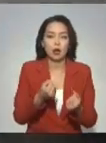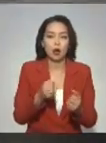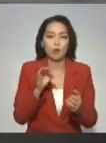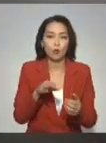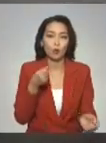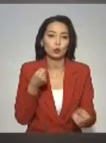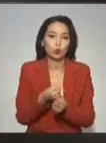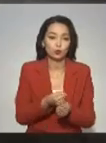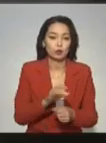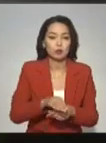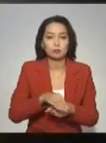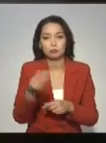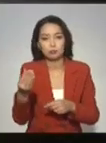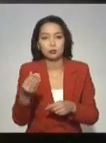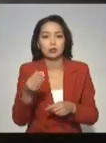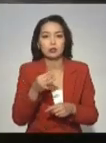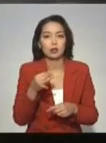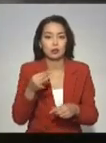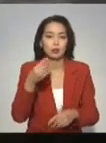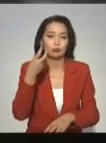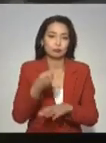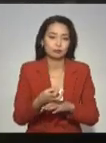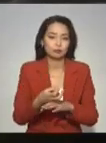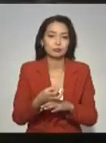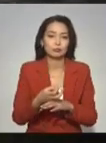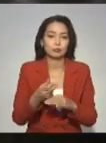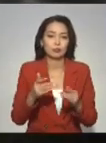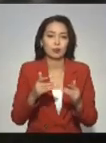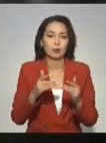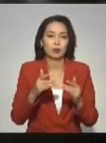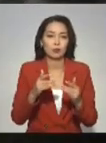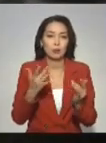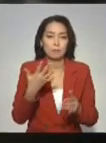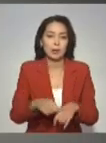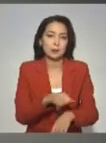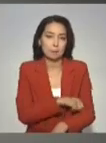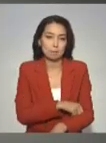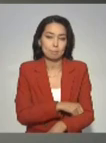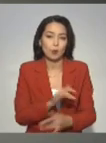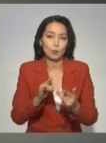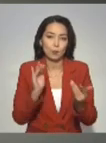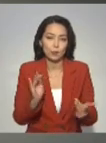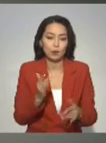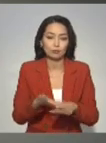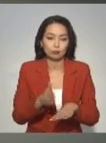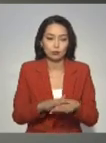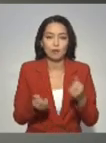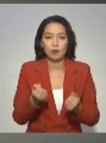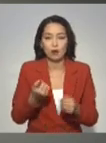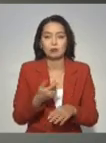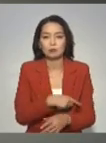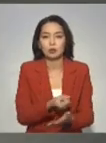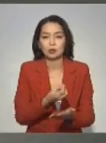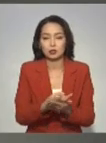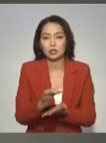отлетела в сторону и, проломив ограждение, упала с почти 5-метровой высоты. Водитель получил тяжелые травмы. Ему понадобилась экстренная